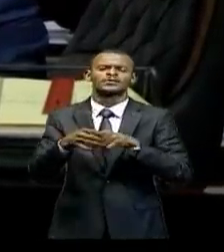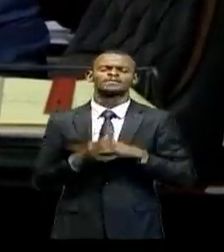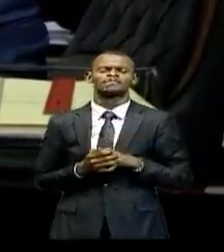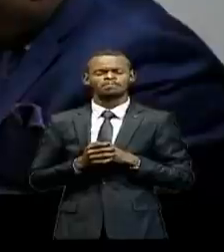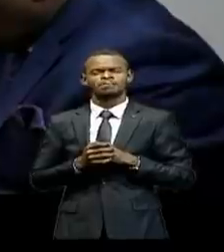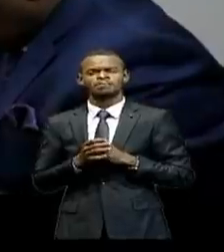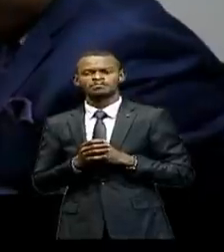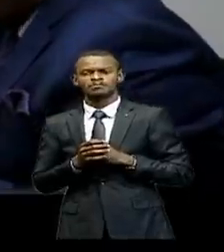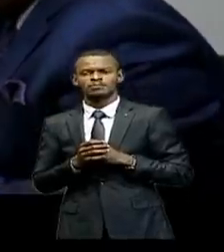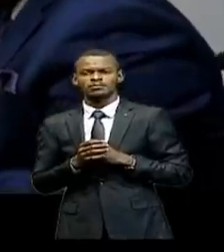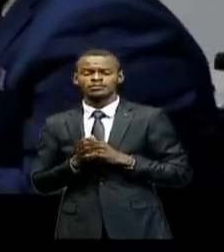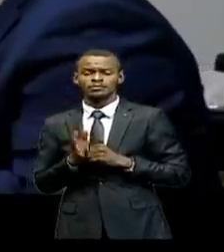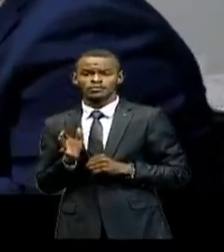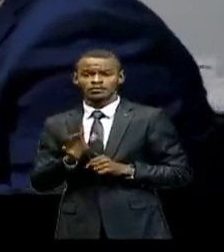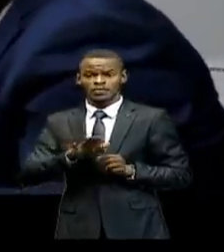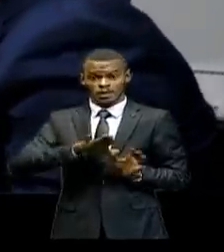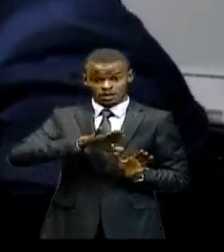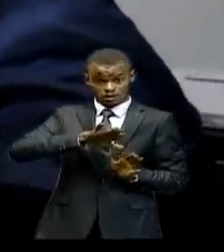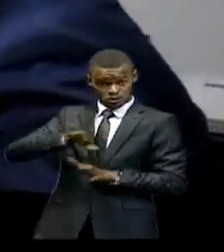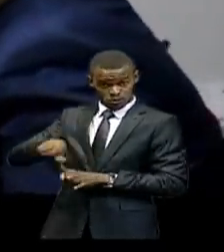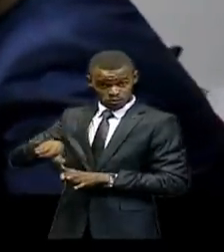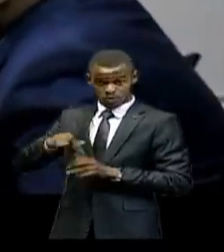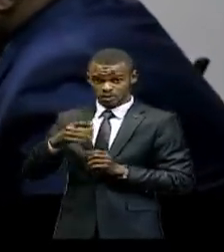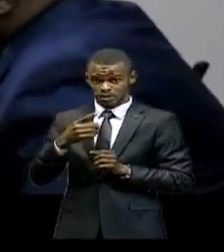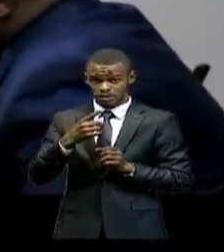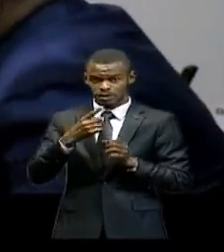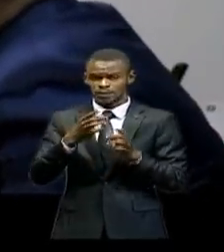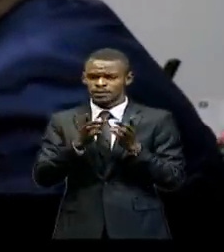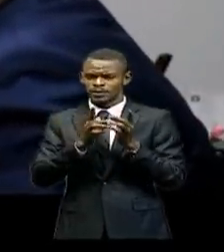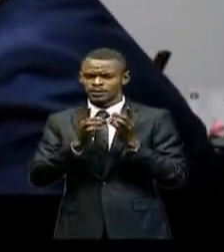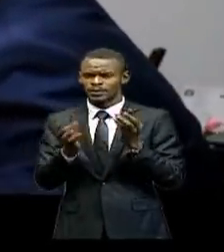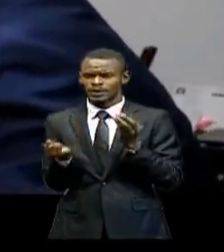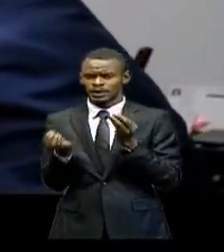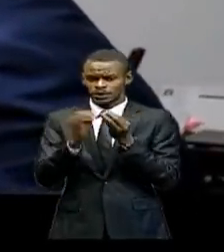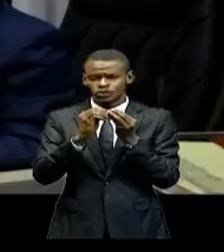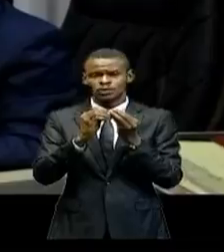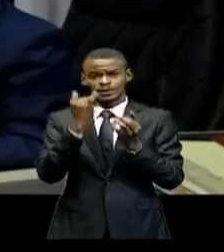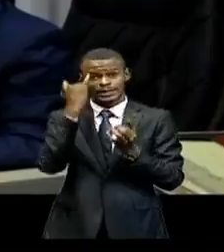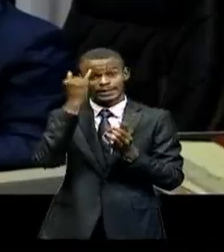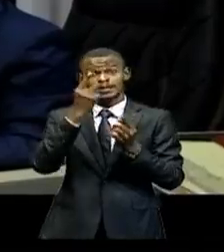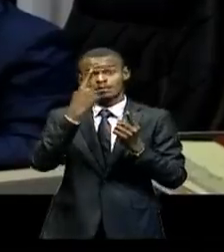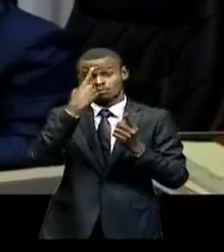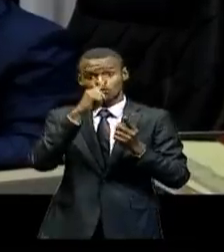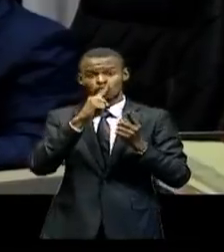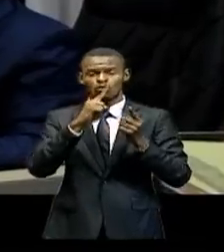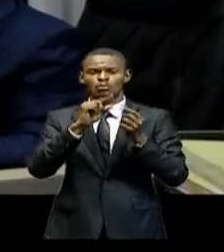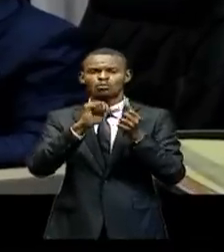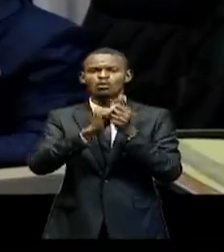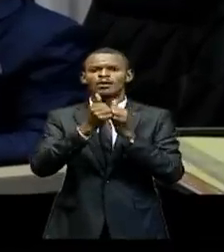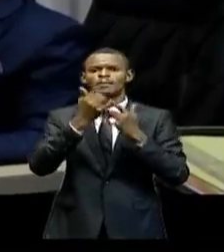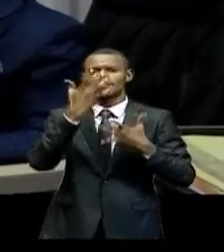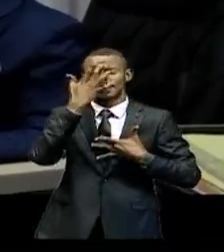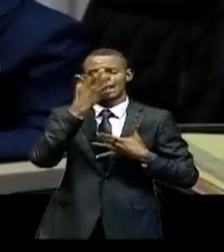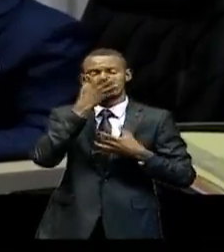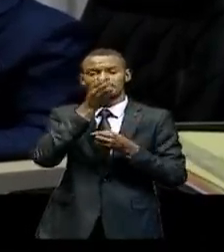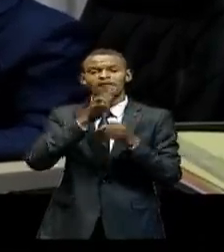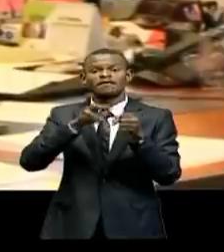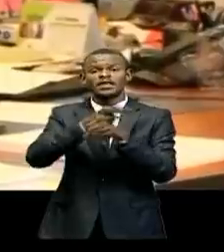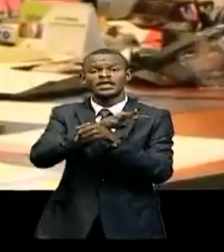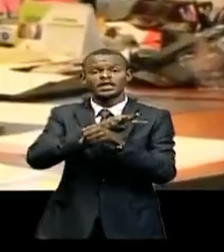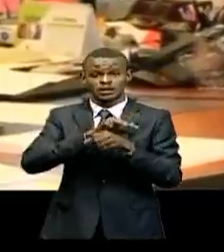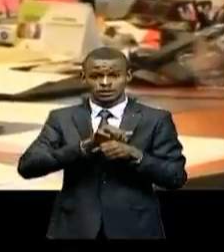Intervenant à son tour au sujet de la situation de l'épidémie à COVID-19, le ministre de la Santé